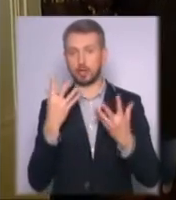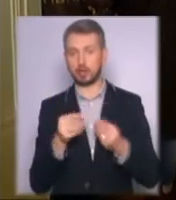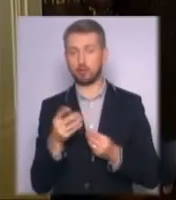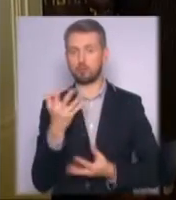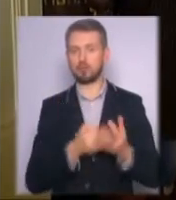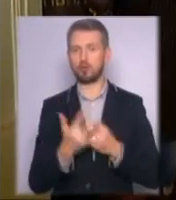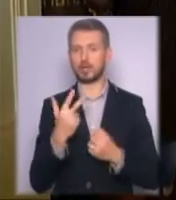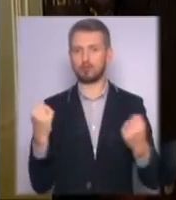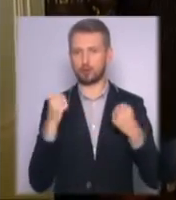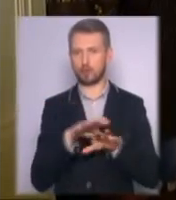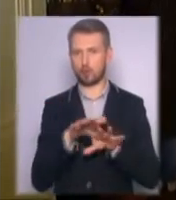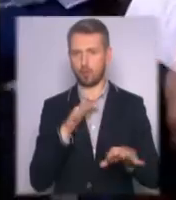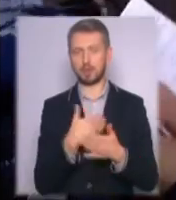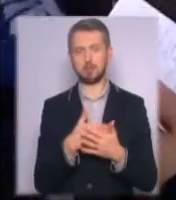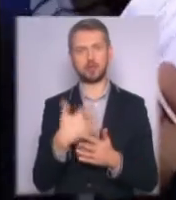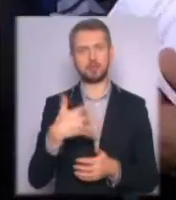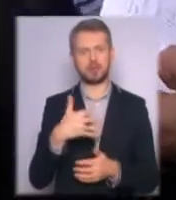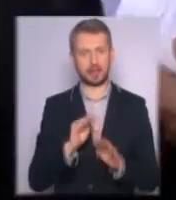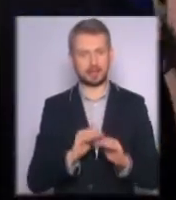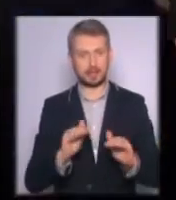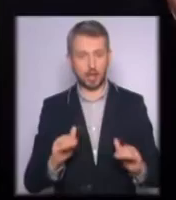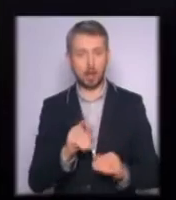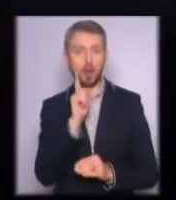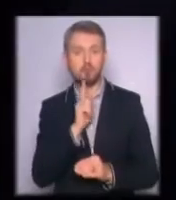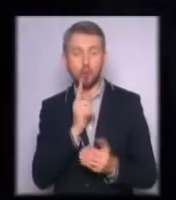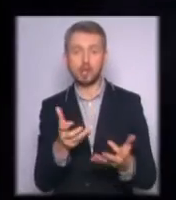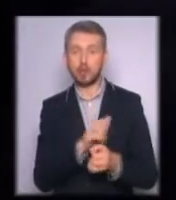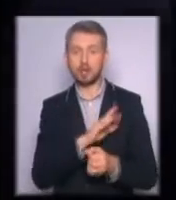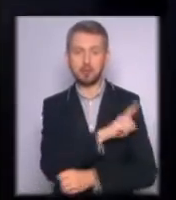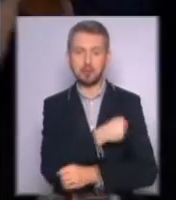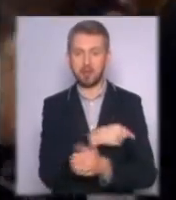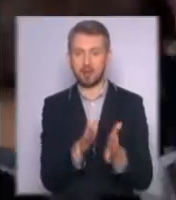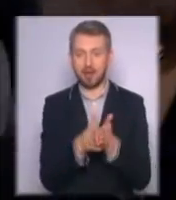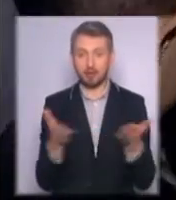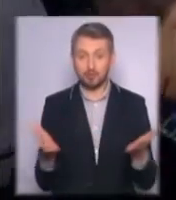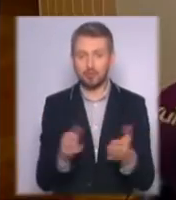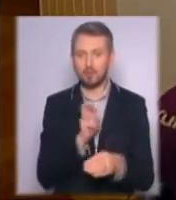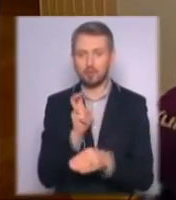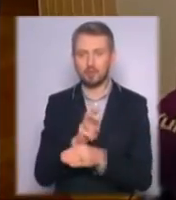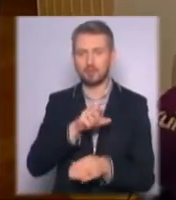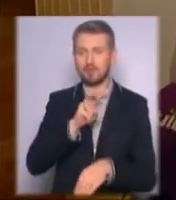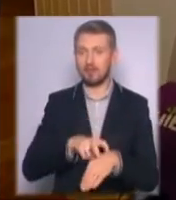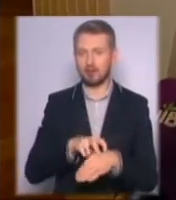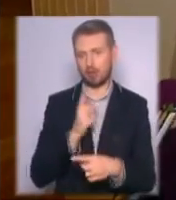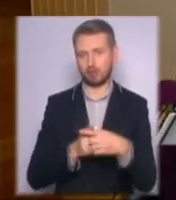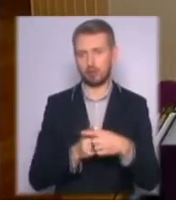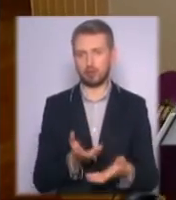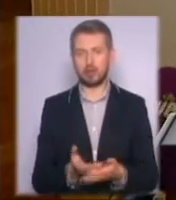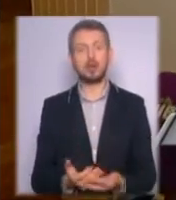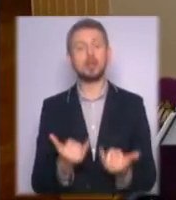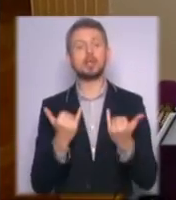спортивні команди. Це майже півсотні дітей. Доки не отримують медкартки, жоден не потрапить у кабінет лікаря. Сьогодні прийшов,